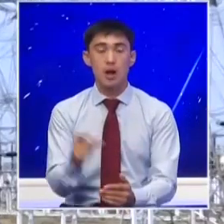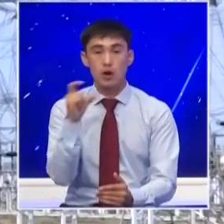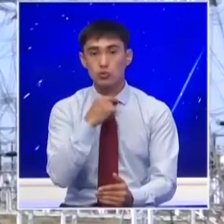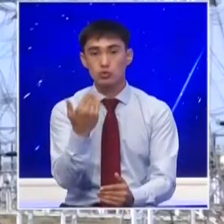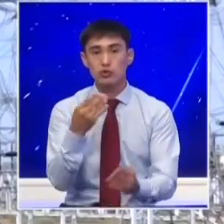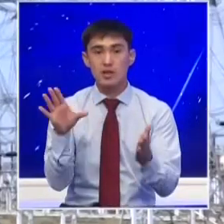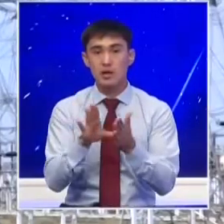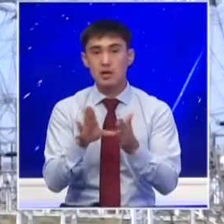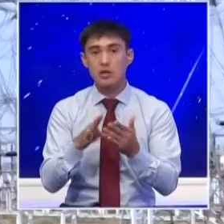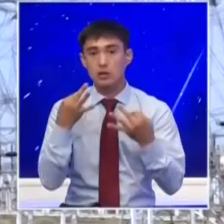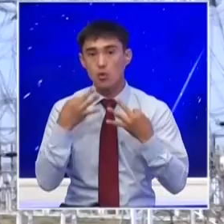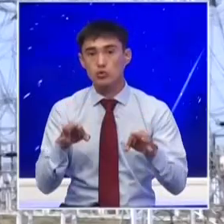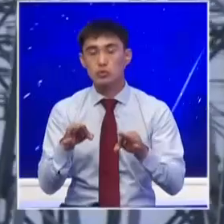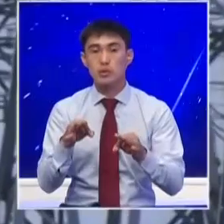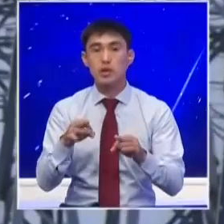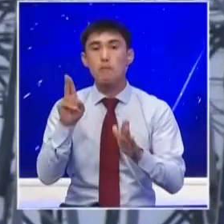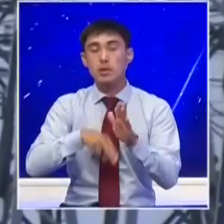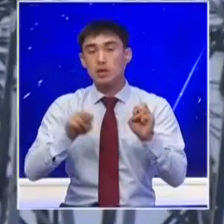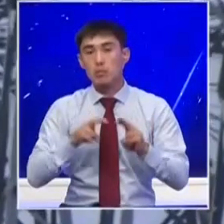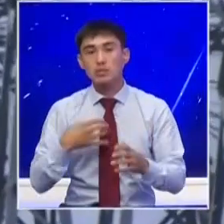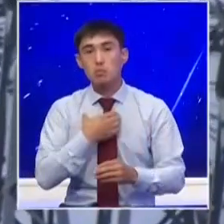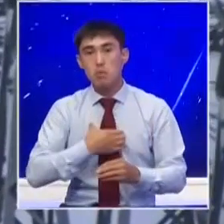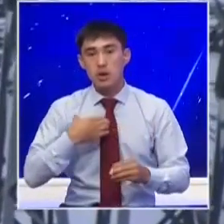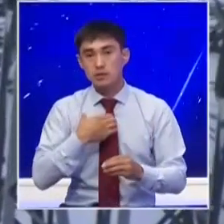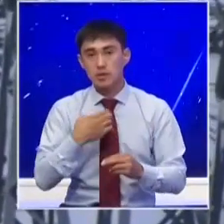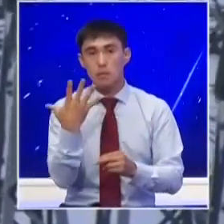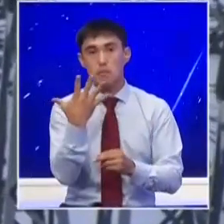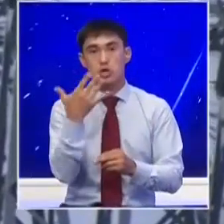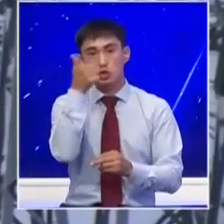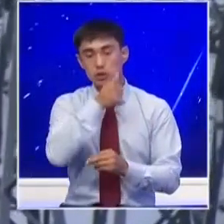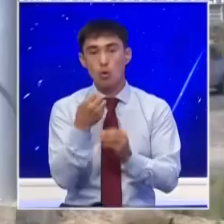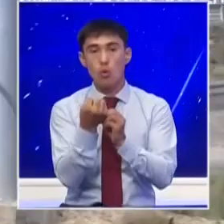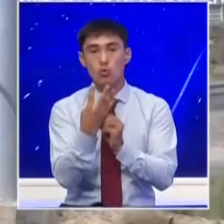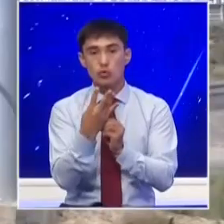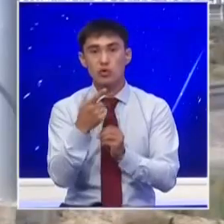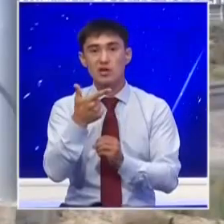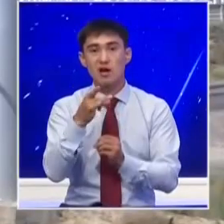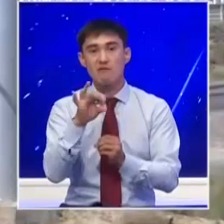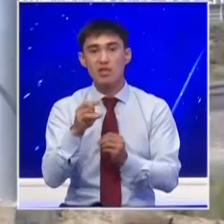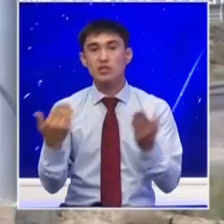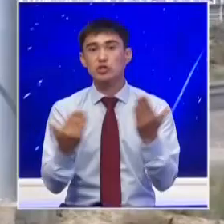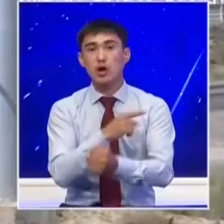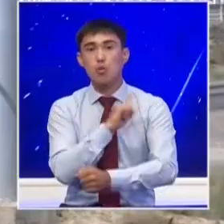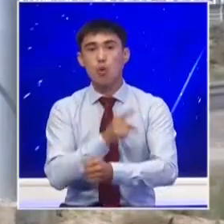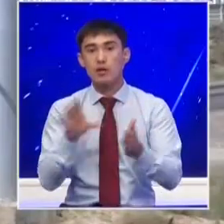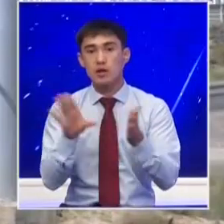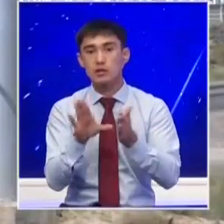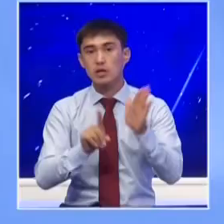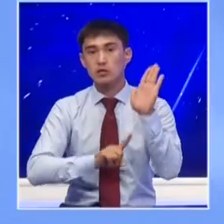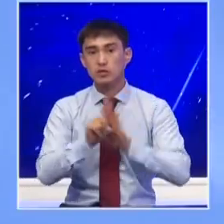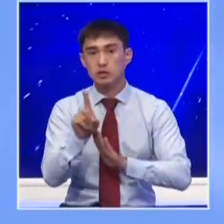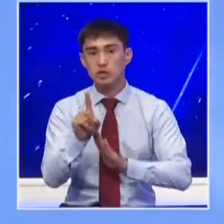үшін энергетикалық тәуелсіздік пен қауіпсіздік маңызды. 5 жылда 14 гигаваттық жаңа қуат көздері іске